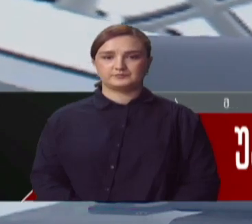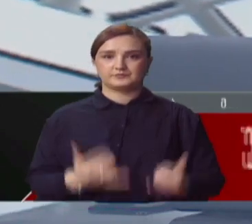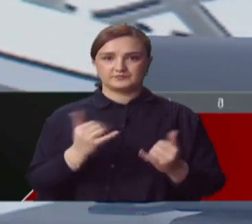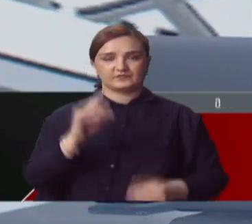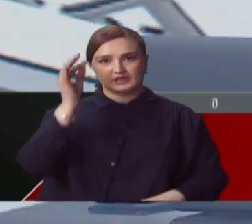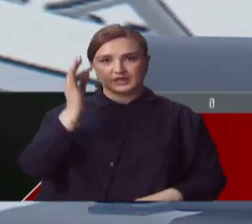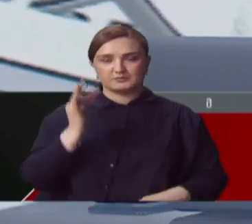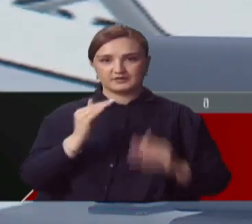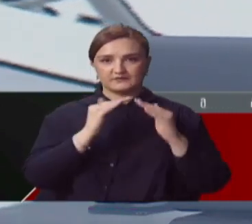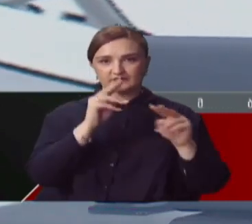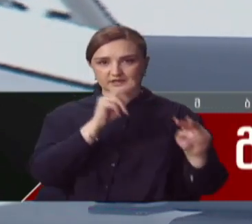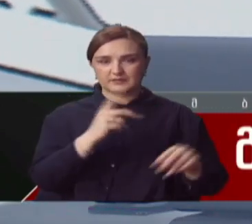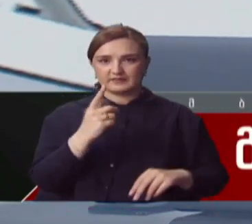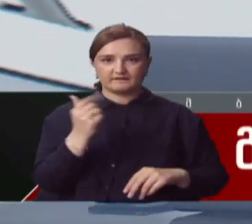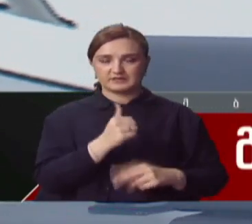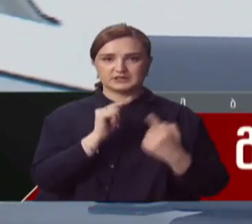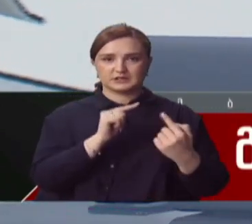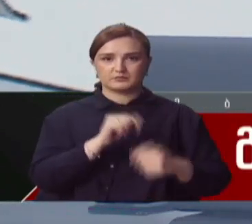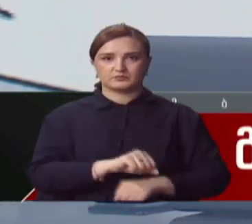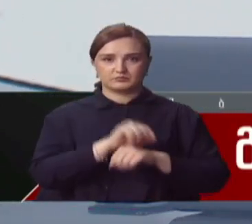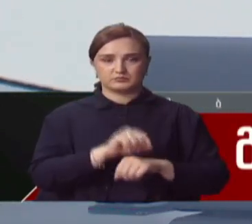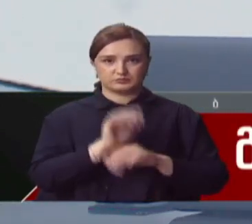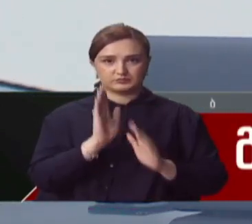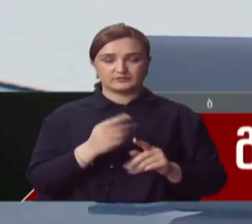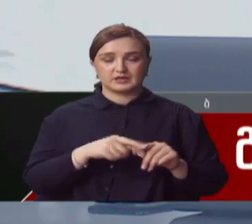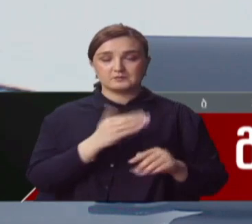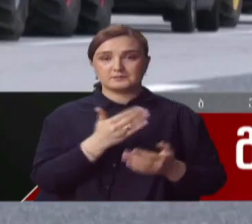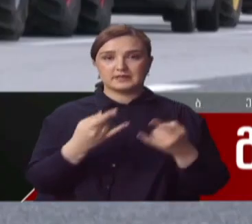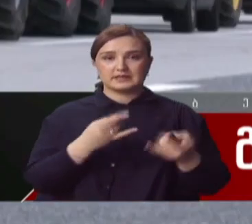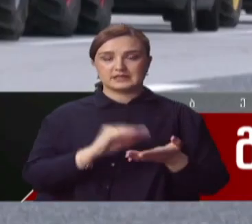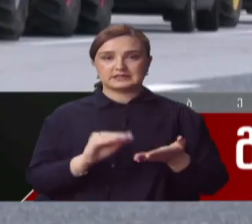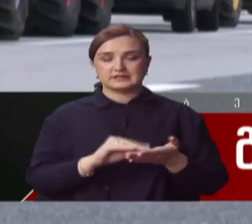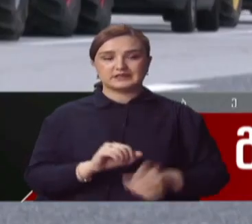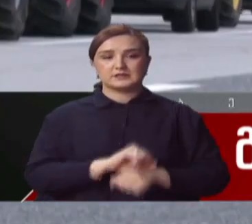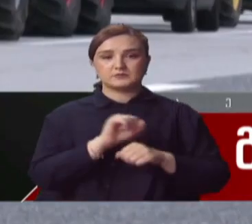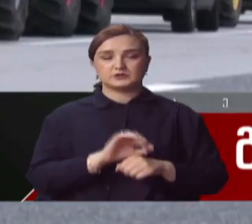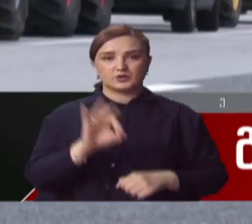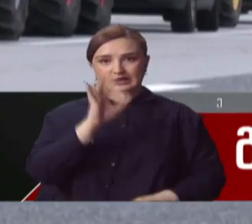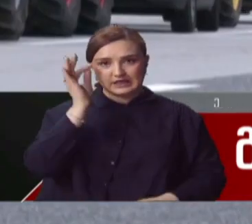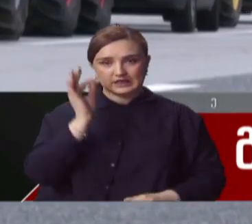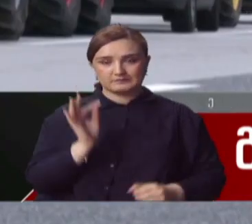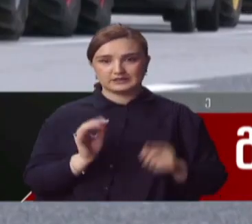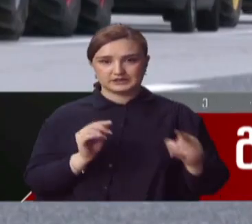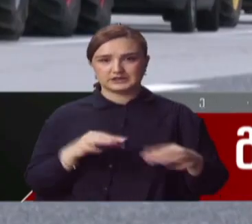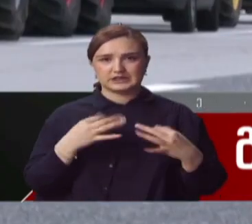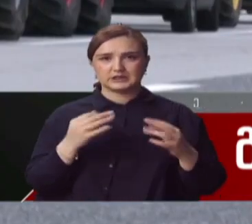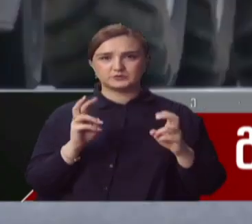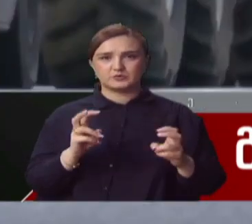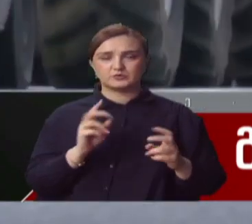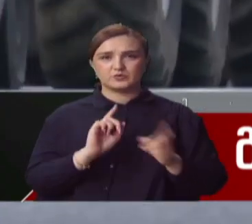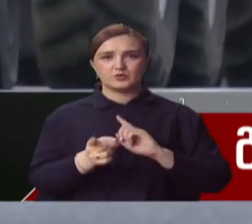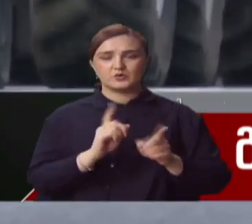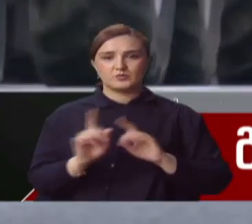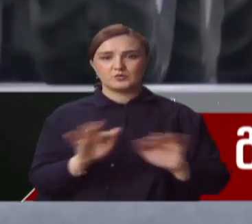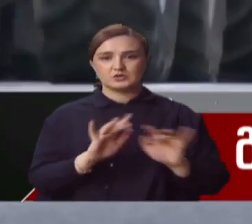Dreidan germaneli fermerebi ertkvirian saprotesto akciebs iqeben adgilobrivi media tsers rom demonstratsiebis gamo germaniis mashtabits satransporto mozraobis